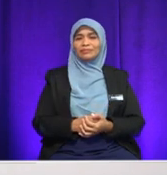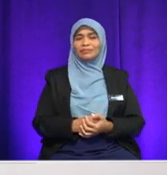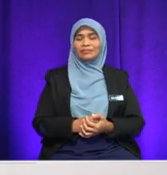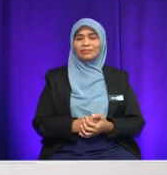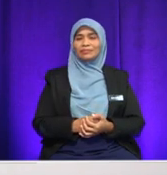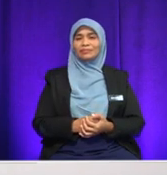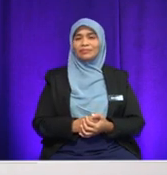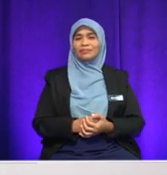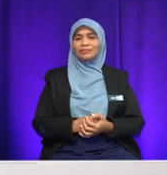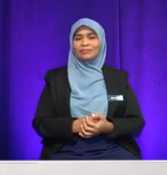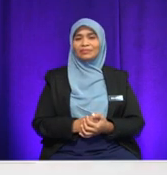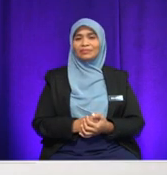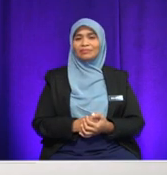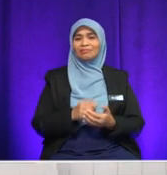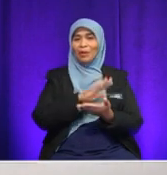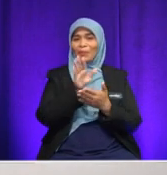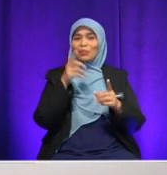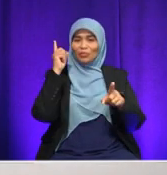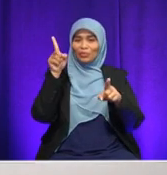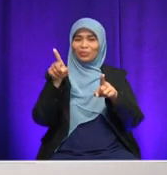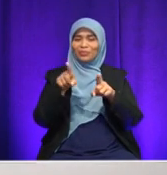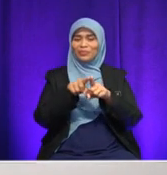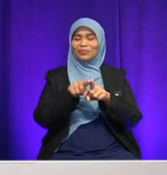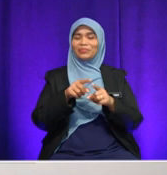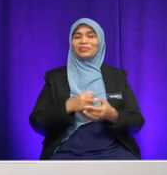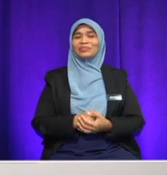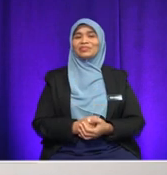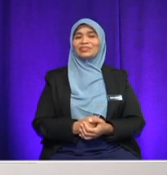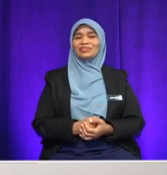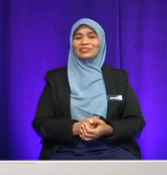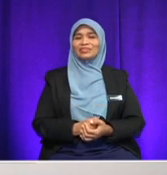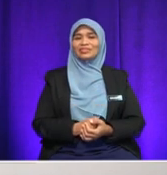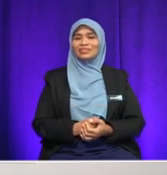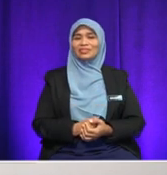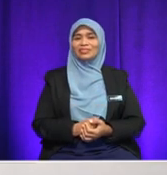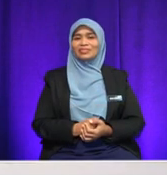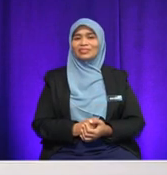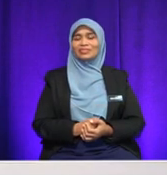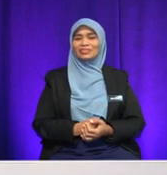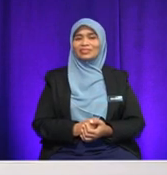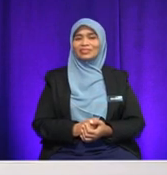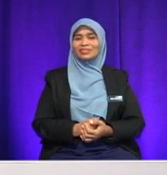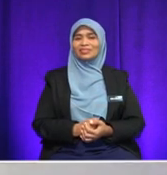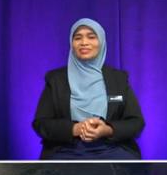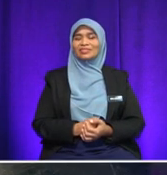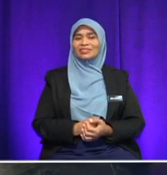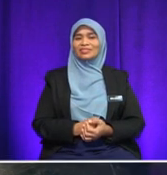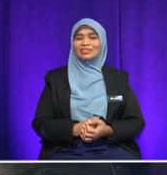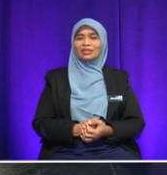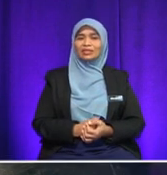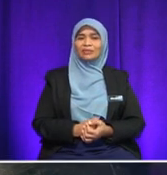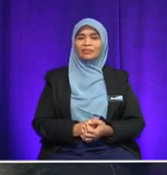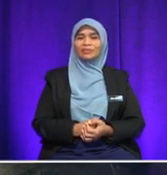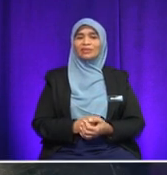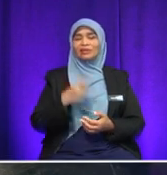Semua setuju? Semua setuju, cikgu. Semua angguk je, cikgu. Diorang dah boleh agak dah kot. Ya.